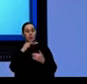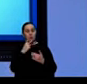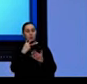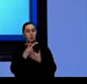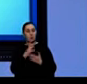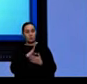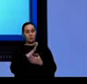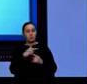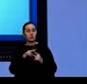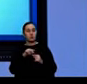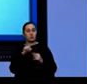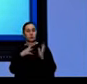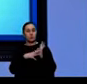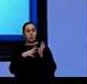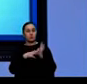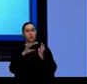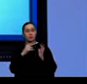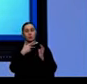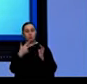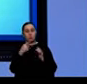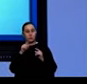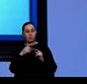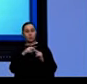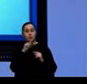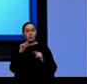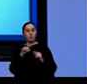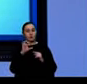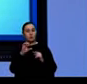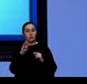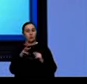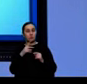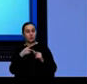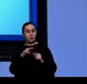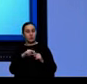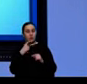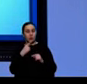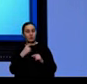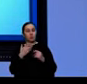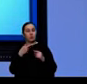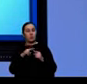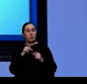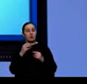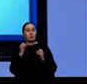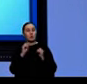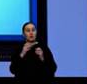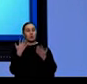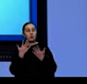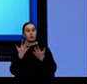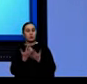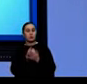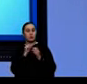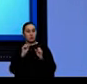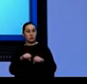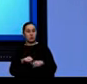e'tibor qaratgan bo'lsangiz, 9 dan 3 qismi noma'lum santimetr deyilgan. Qani, buni qanday topsa